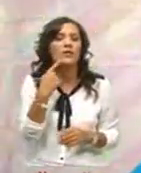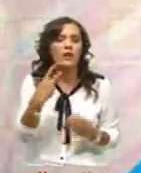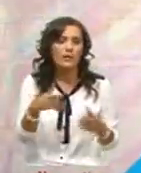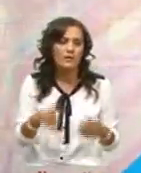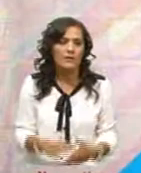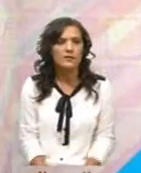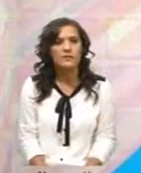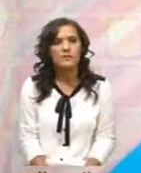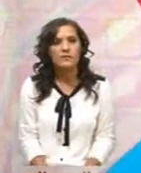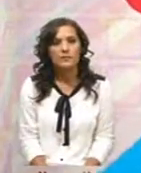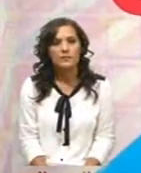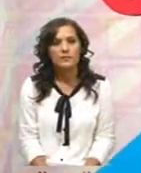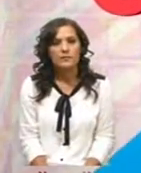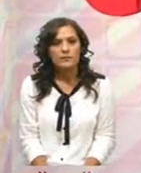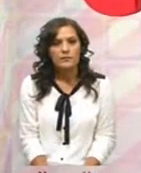oluyor